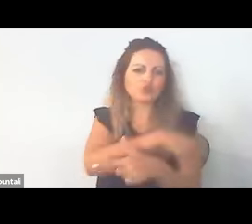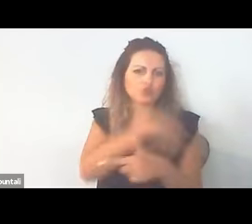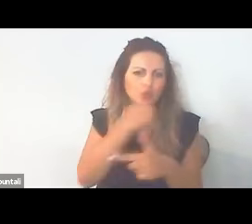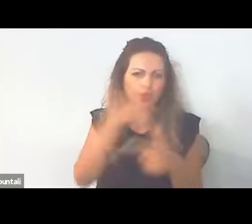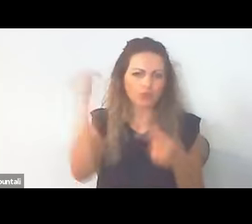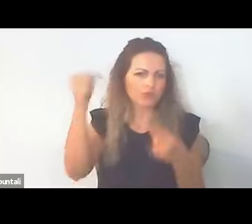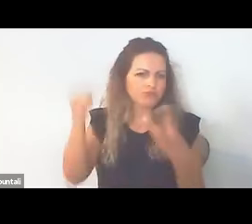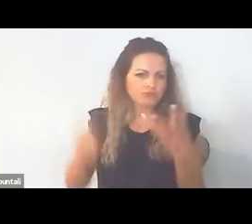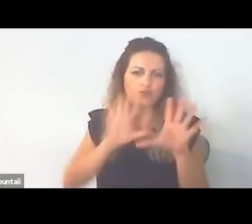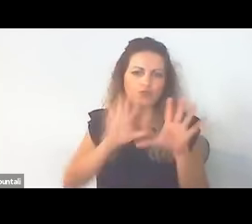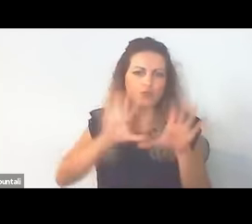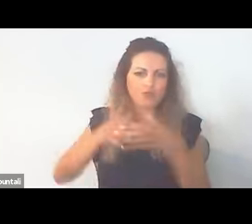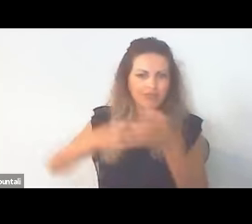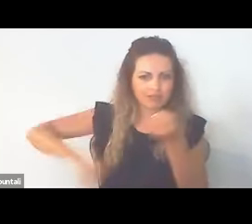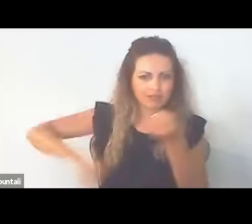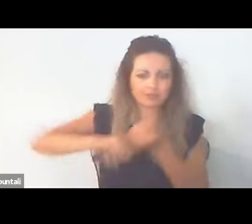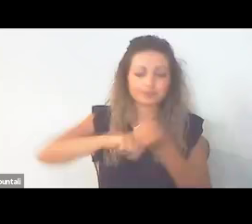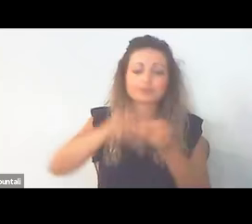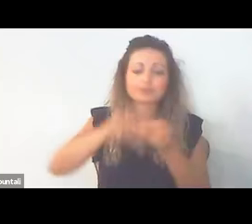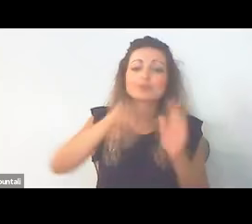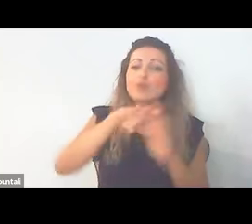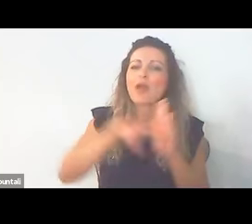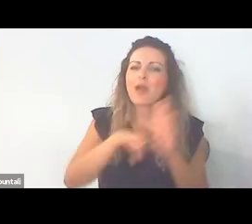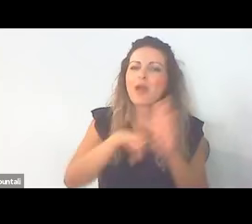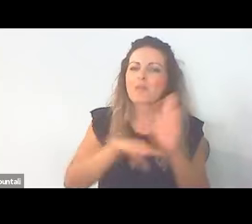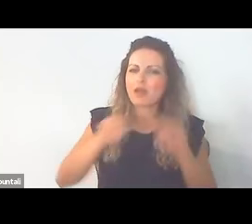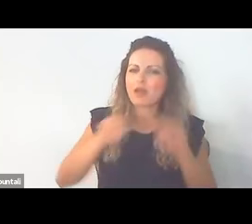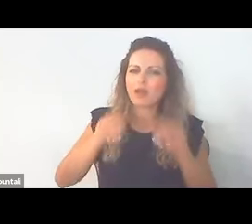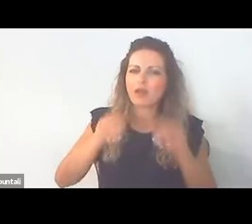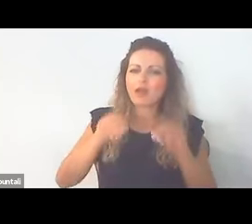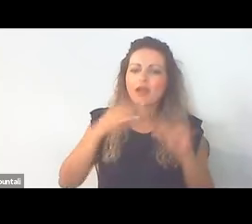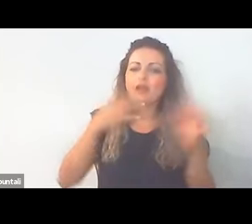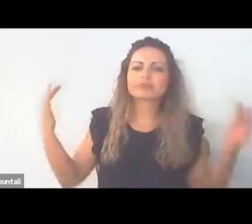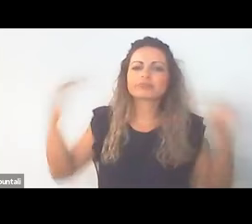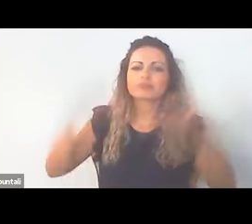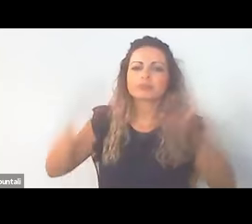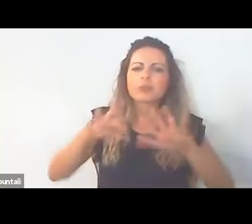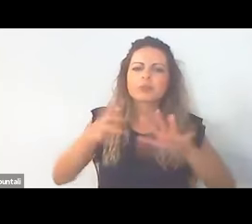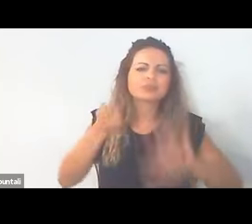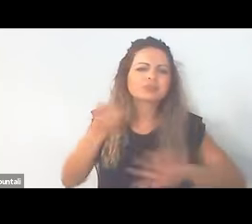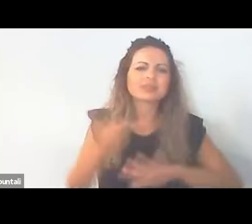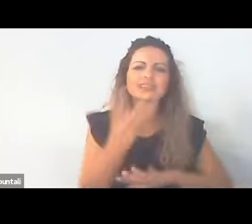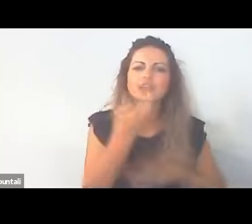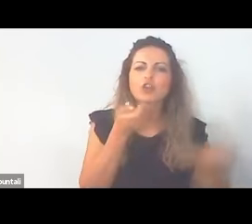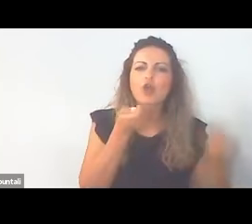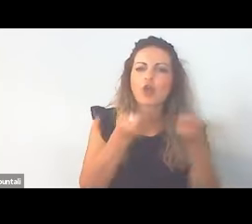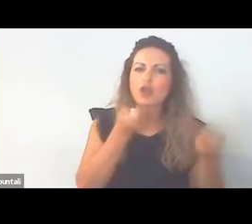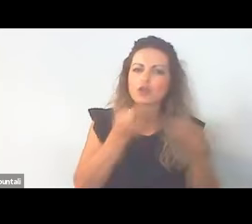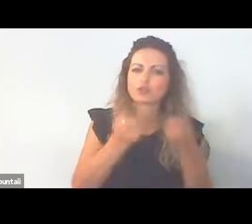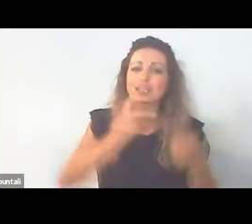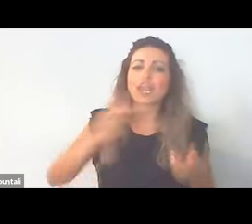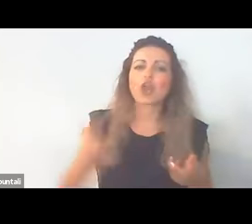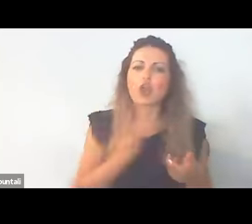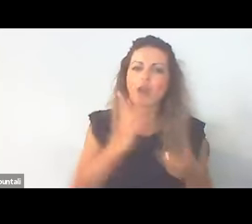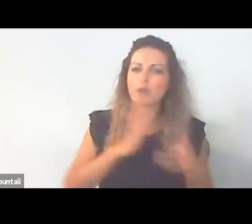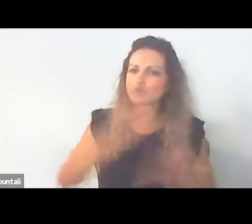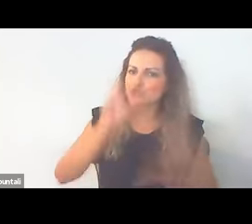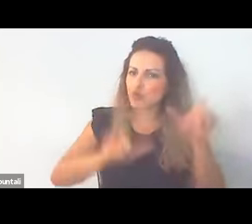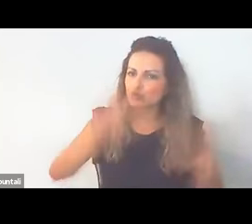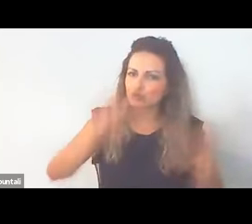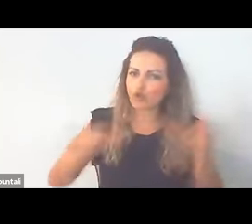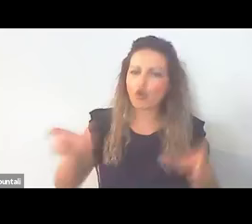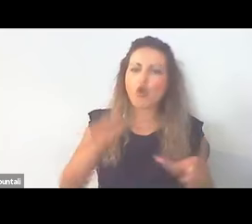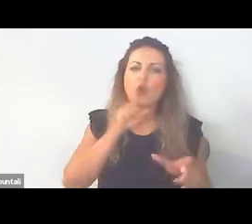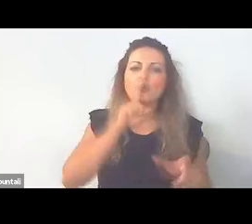μας πρόγραμμα συναντιούνται περισσότερες από 30 οργανώσεις της κοινωνίας των πολιτών που δραστηριοποιούνται σε ποικίλα πεδία, όπως το περιβάλλον,